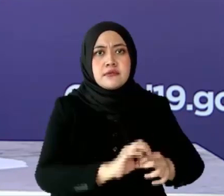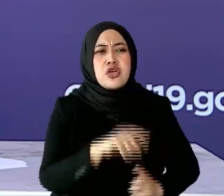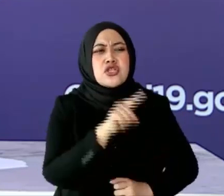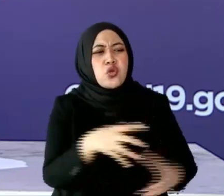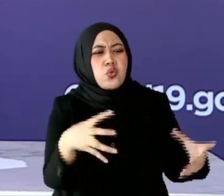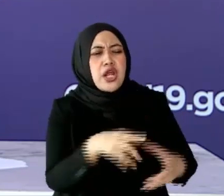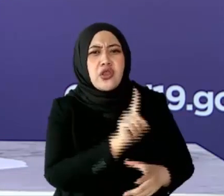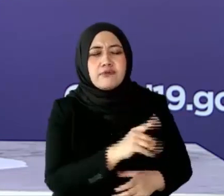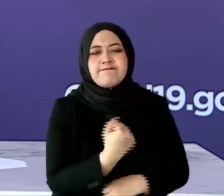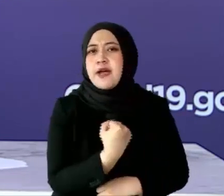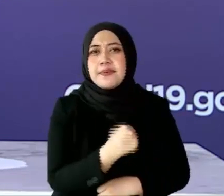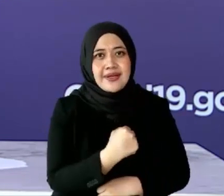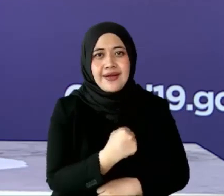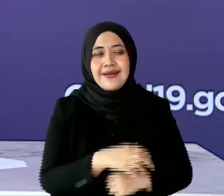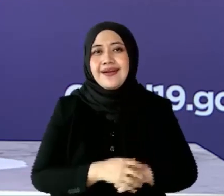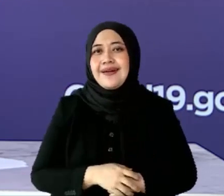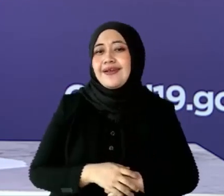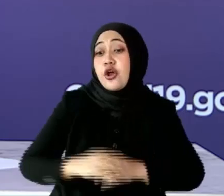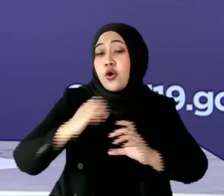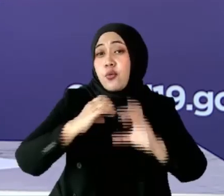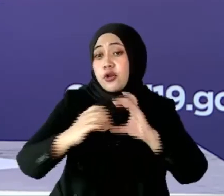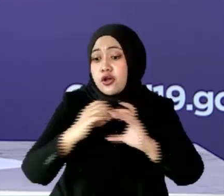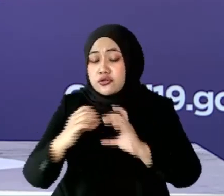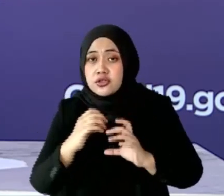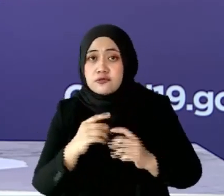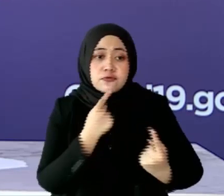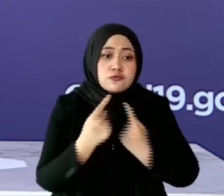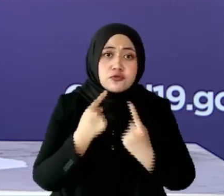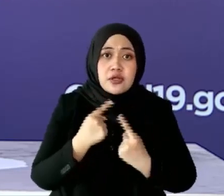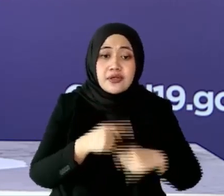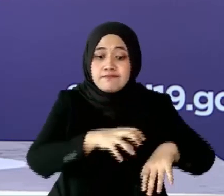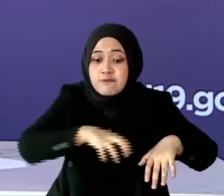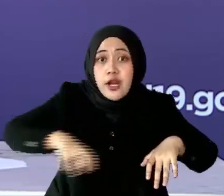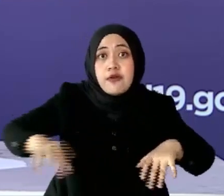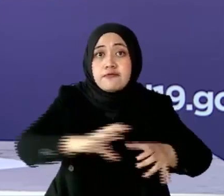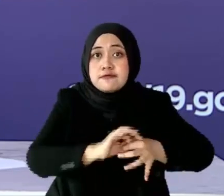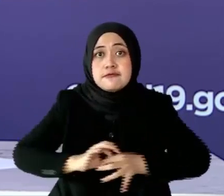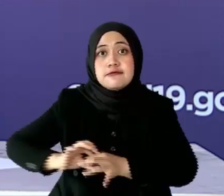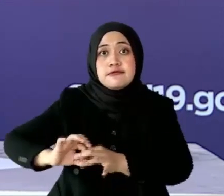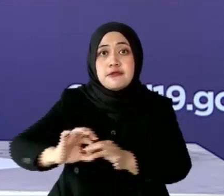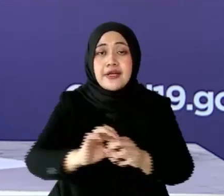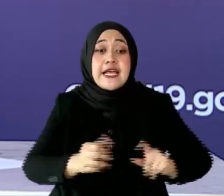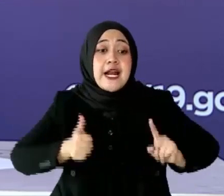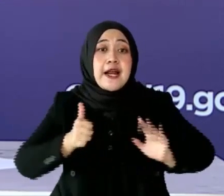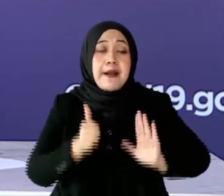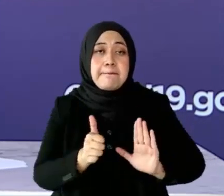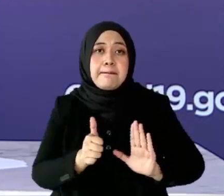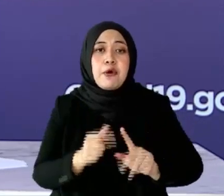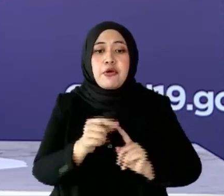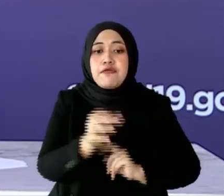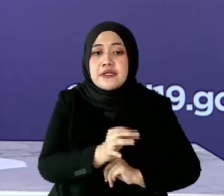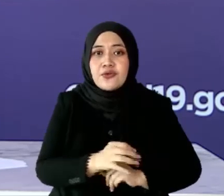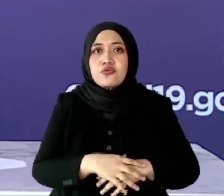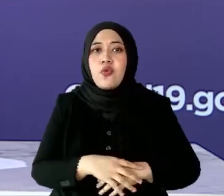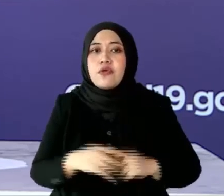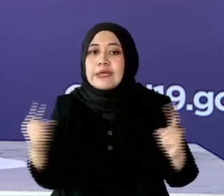adanya forum komunikasi antar wilayah, maka dapat menjadi wadah bagi pimpinan daerah di 6 provinsi ini untuk bertemu